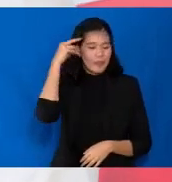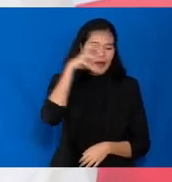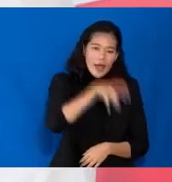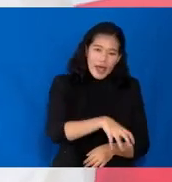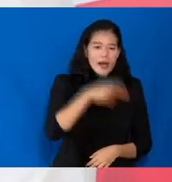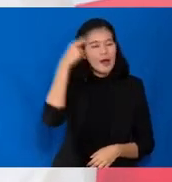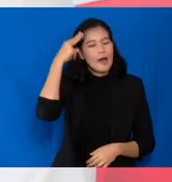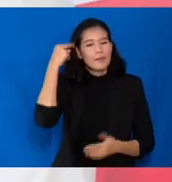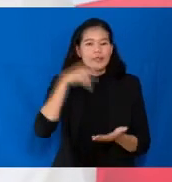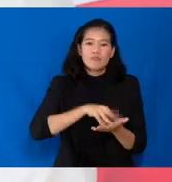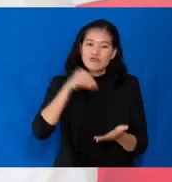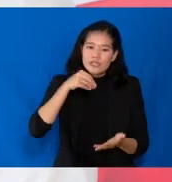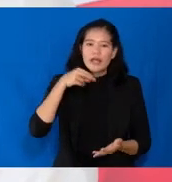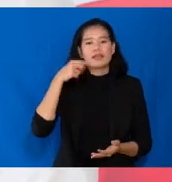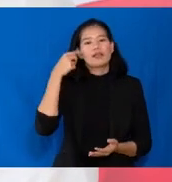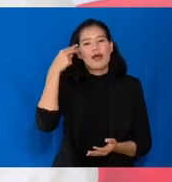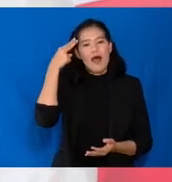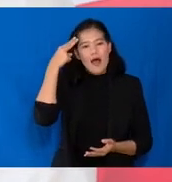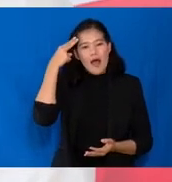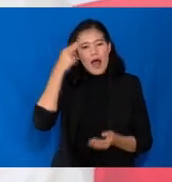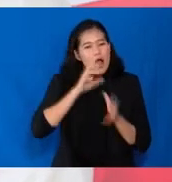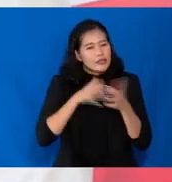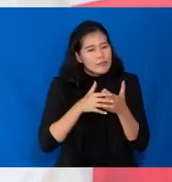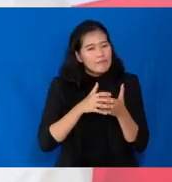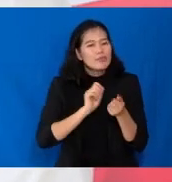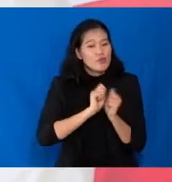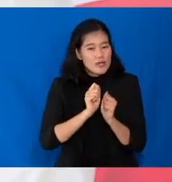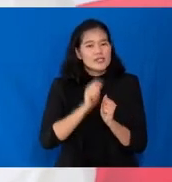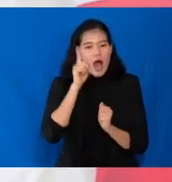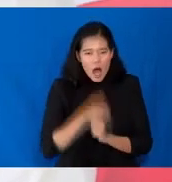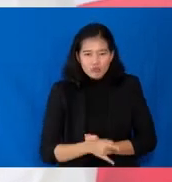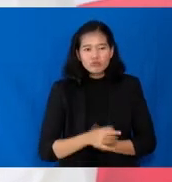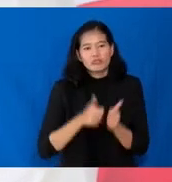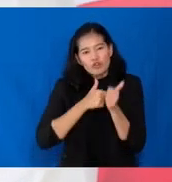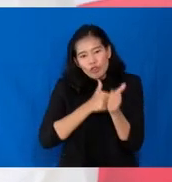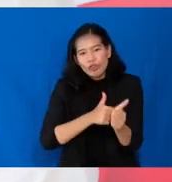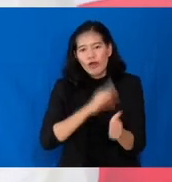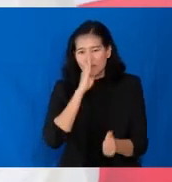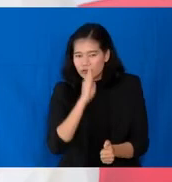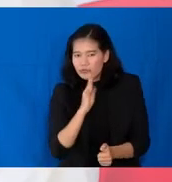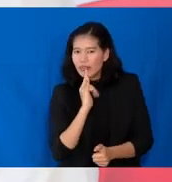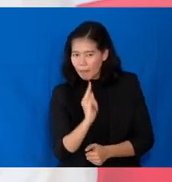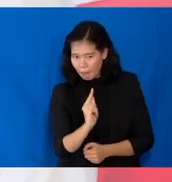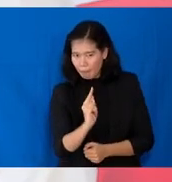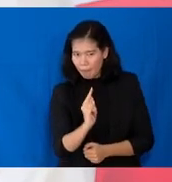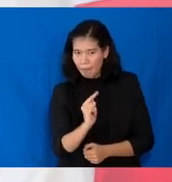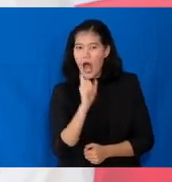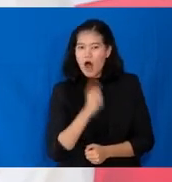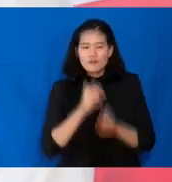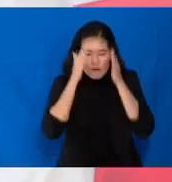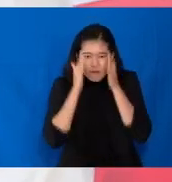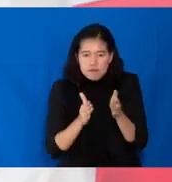tugas Summarecon sistem untuk menjalankan kebijakan ini dan sungguh-sungguh untuk